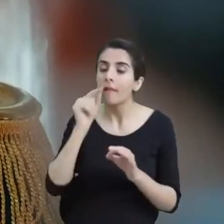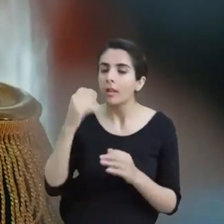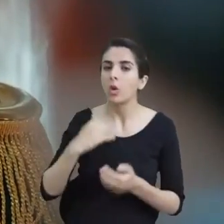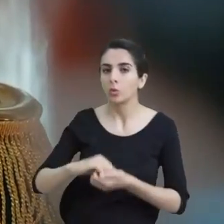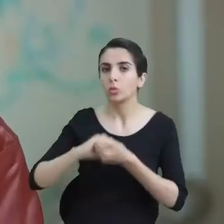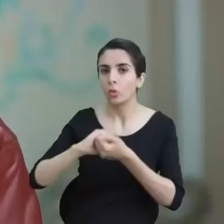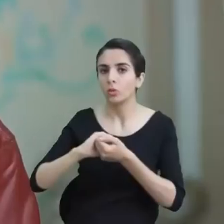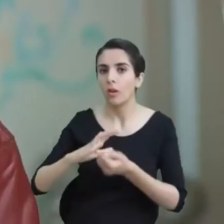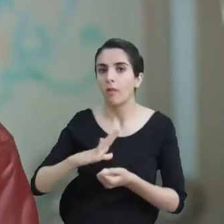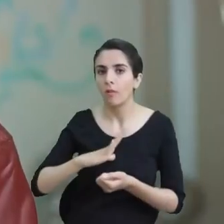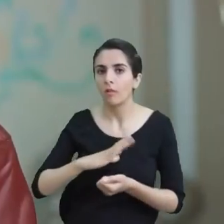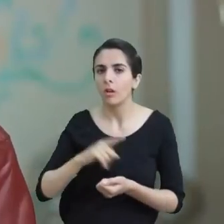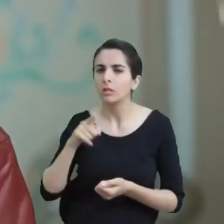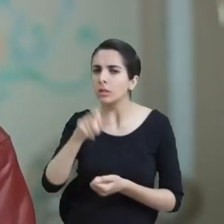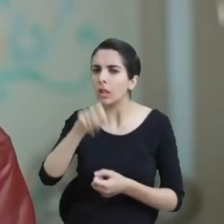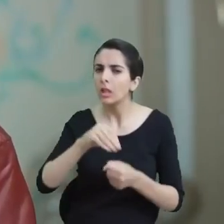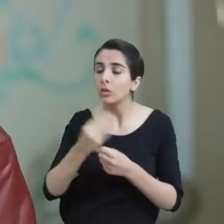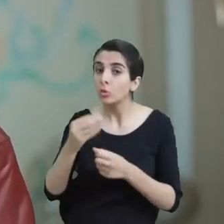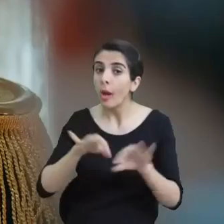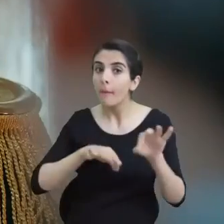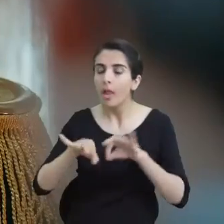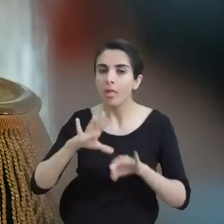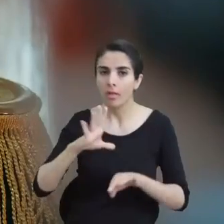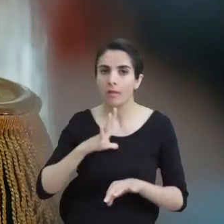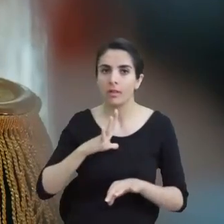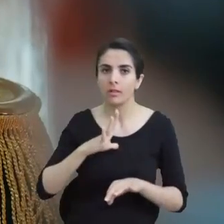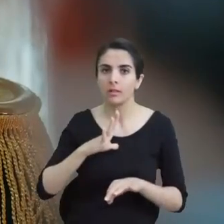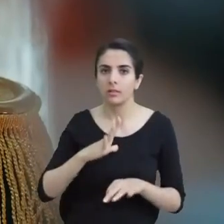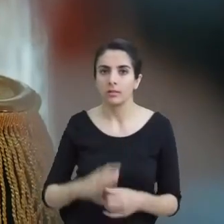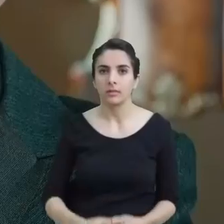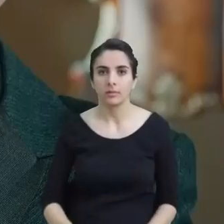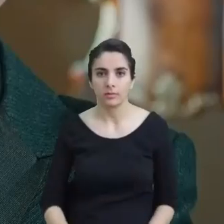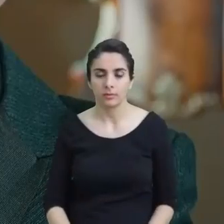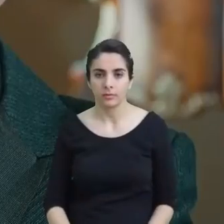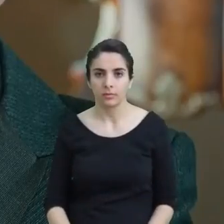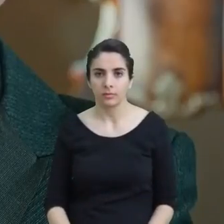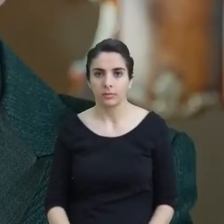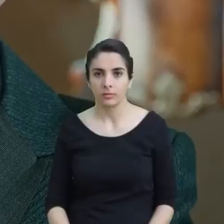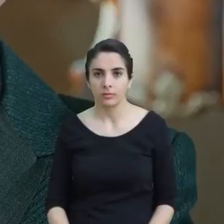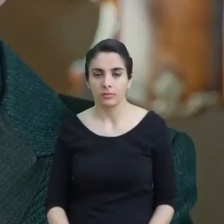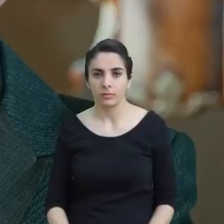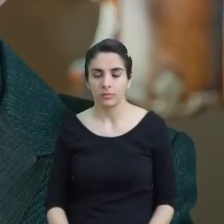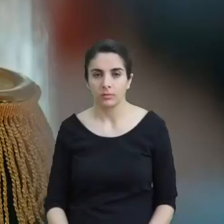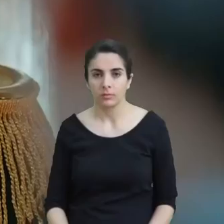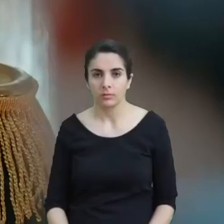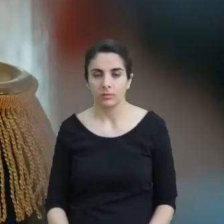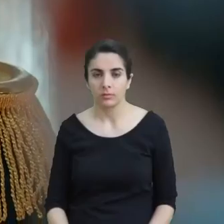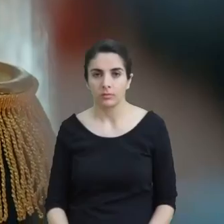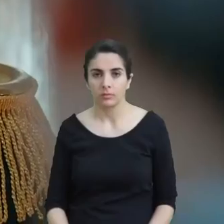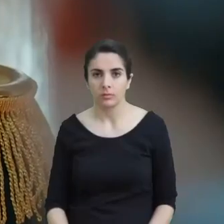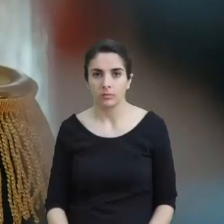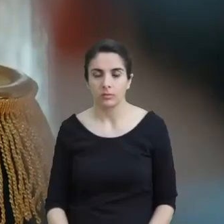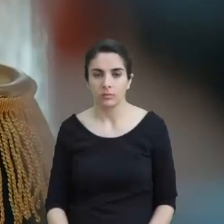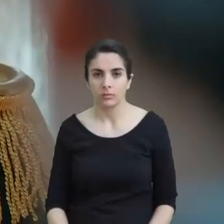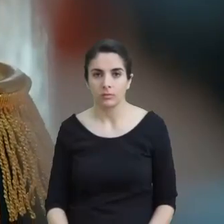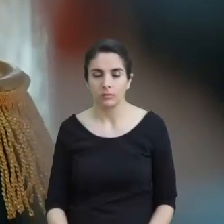Efendi dostumuzdur. Sizinle ilgili çok güzel planları var. Boris fötür şapkasının altından keskin, ciddi bakıyor.